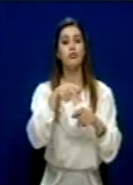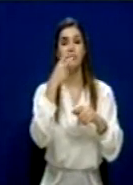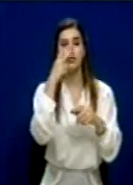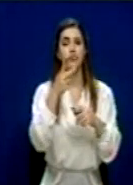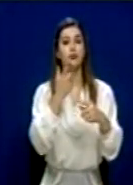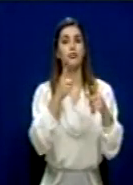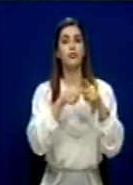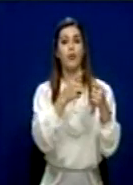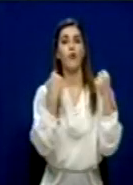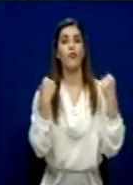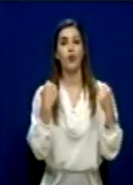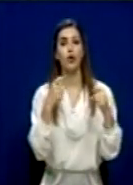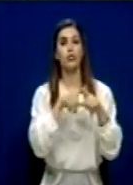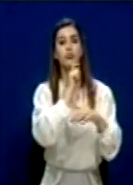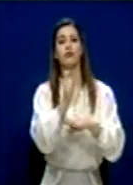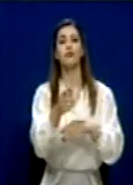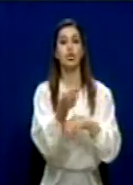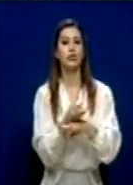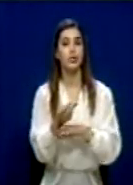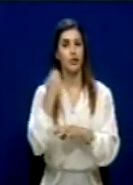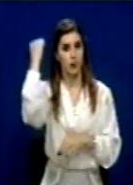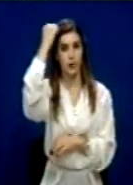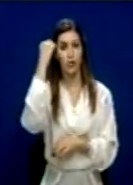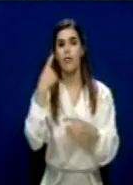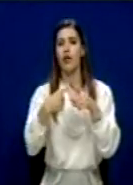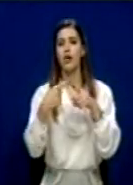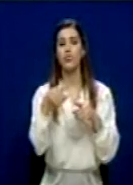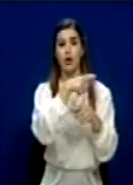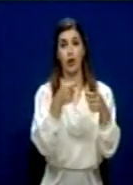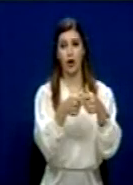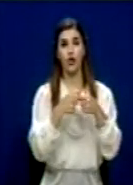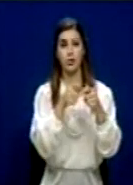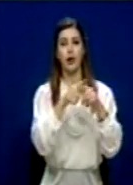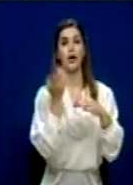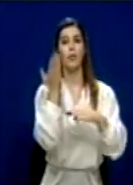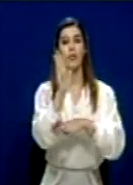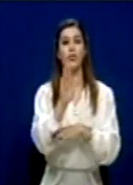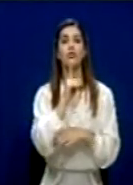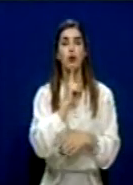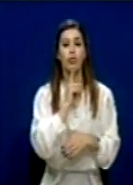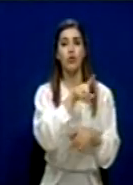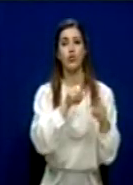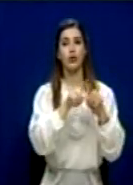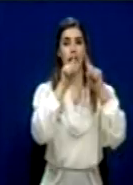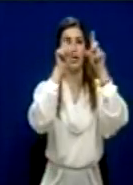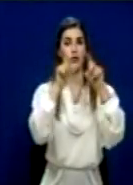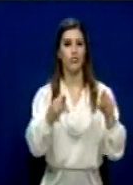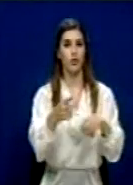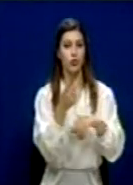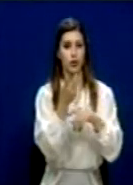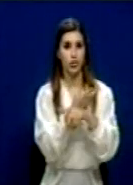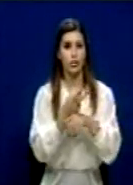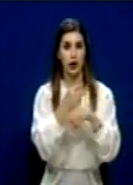më i fuqishëm se vetë Kosova. Për shkak se asociacioni me përfaqësimin e vetë që do të ketë në institucionet qendrore, me